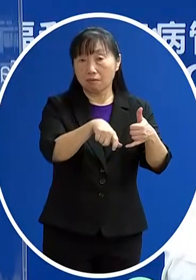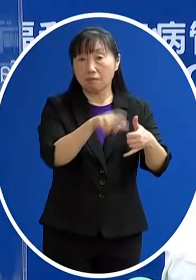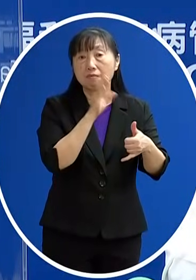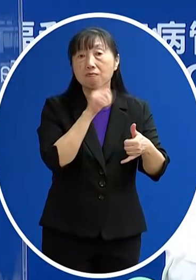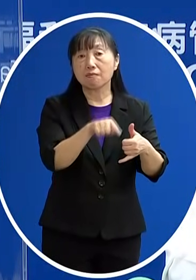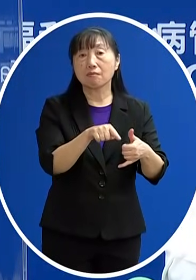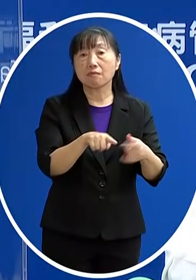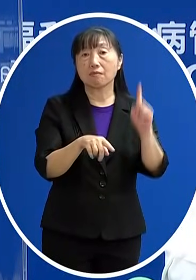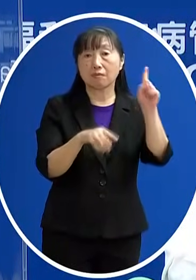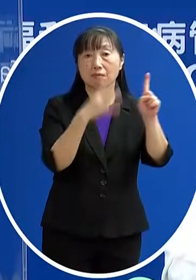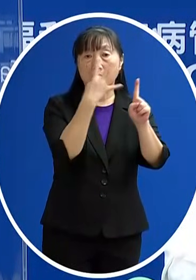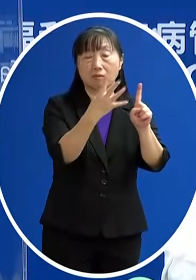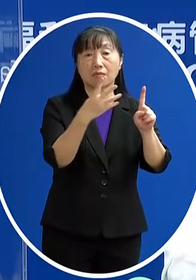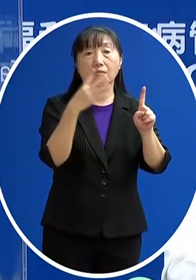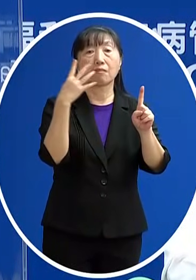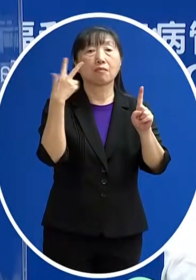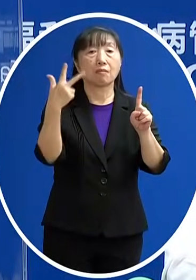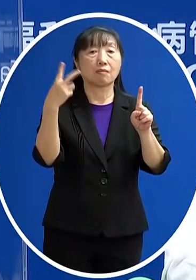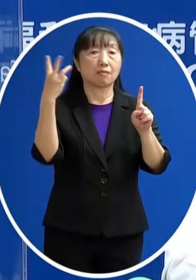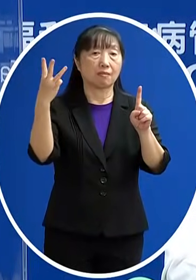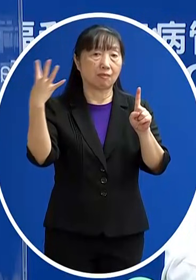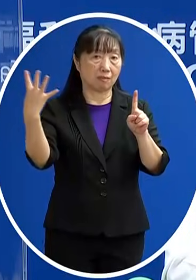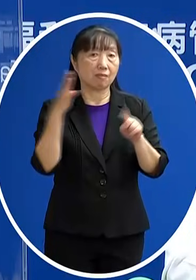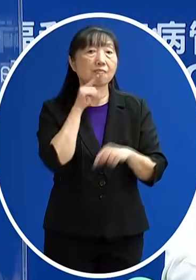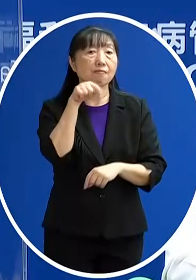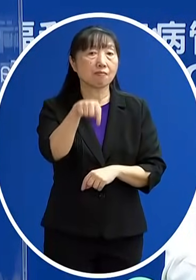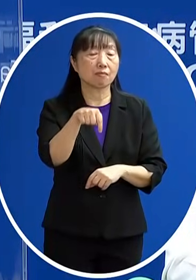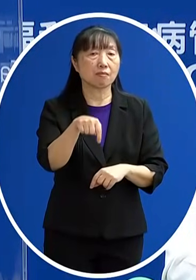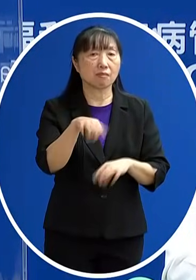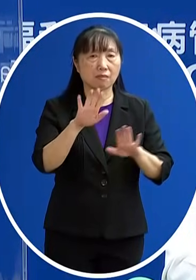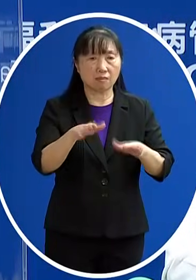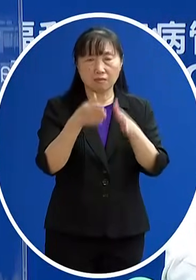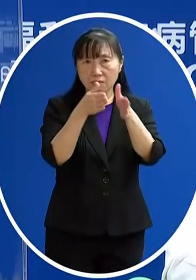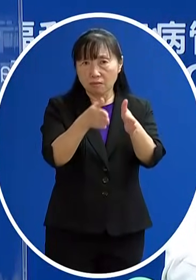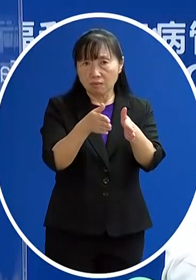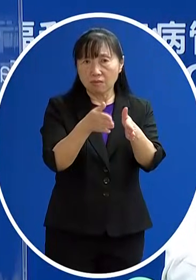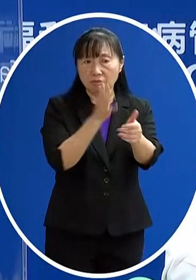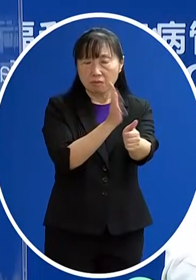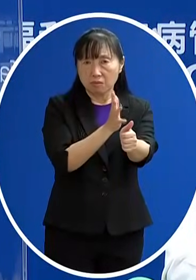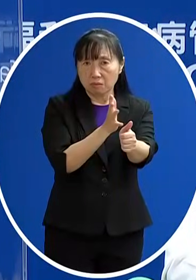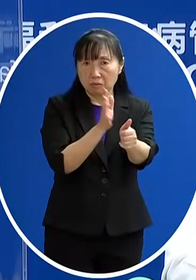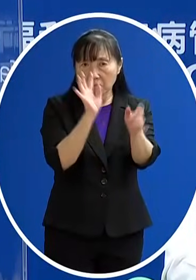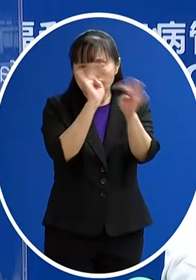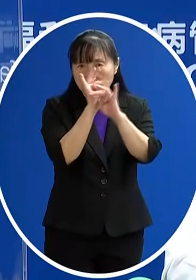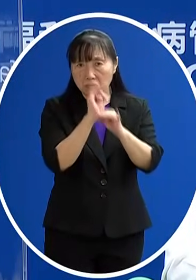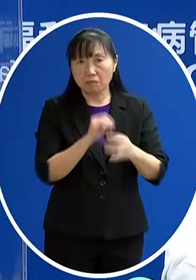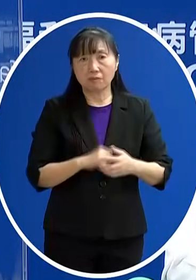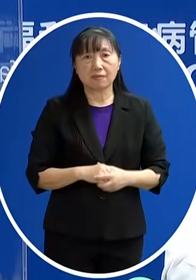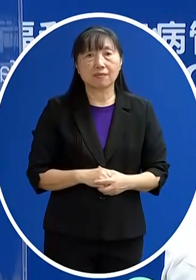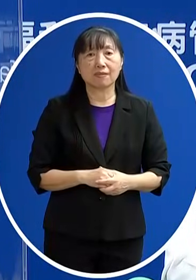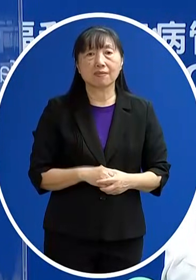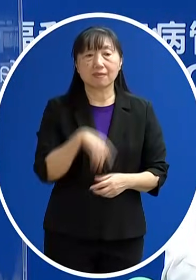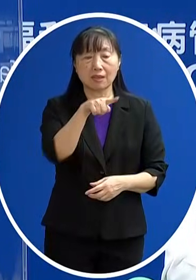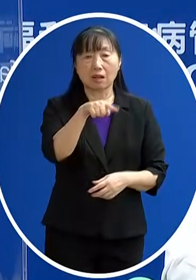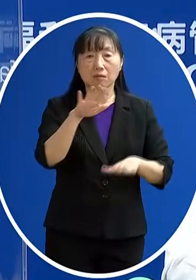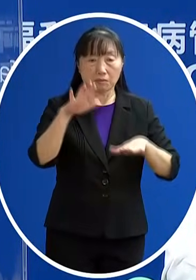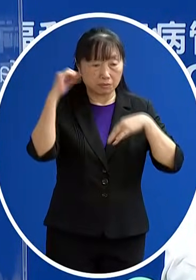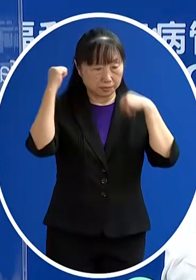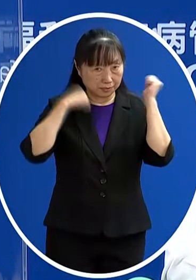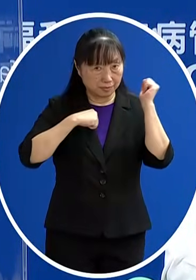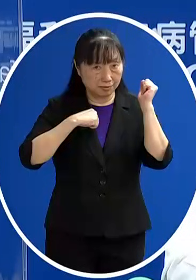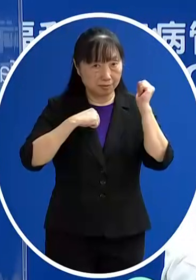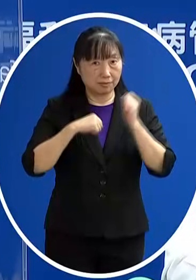是14734那整体在调查追踪。那一方面我们有他们大概今天早